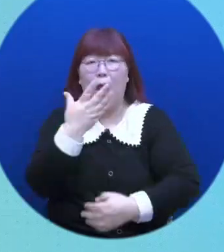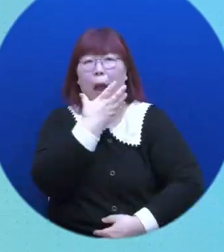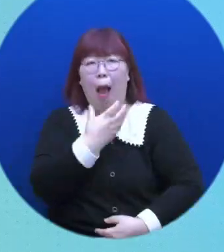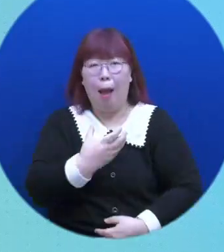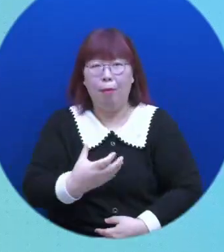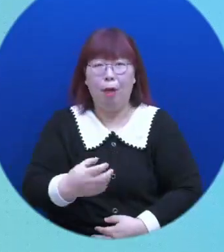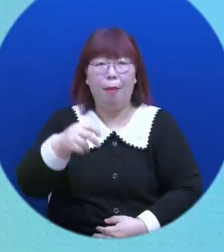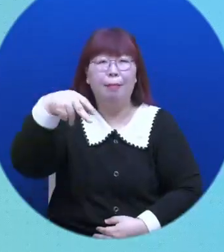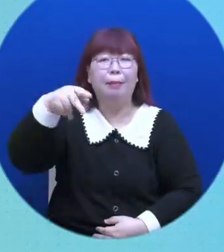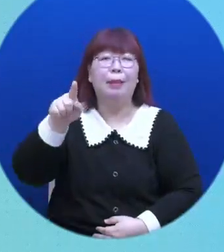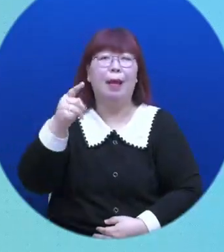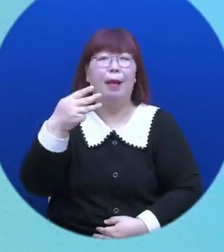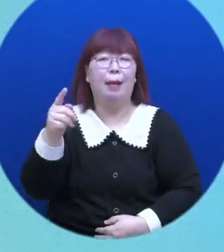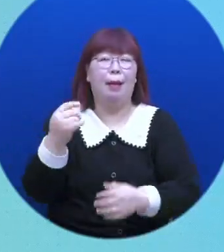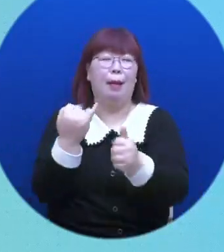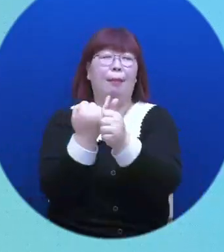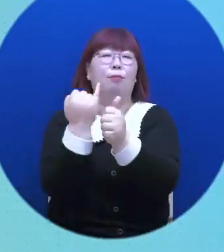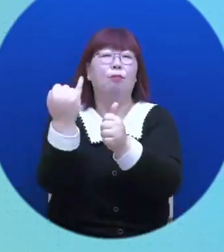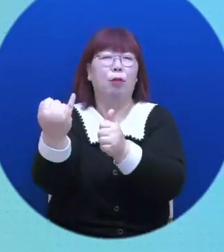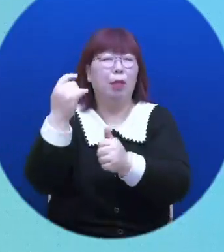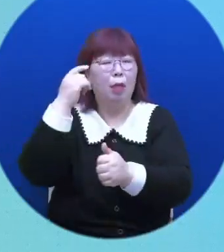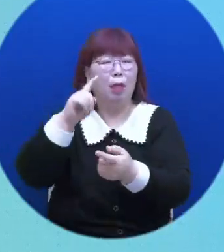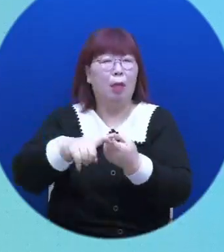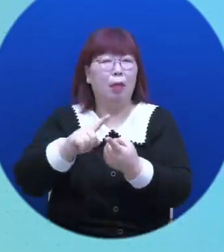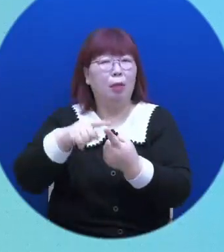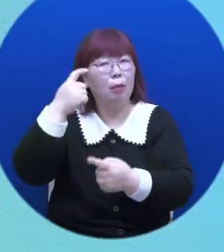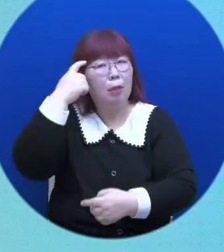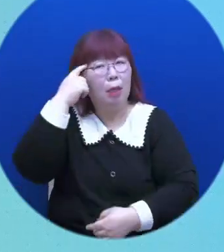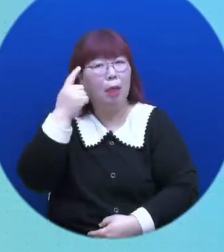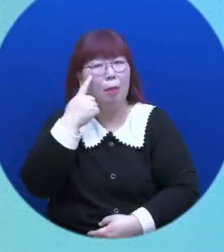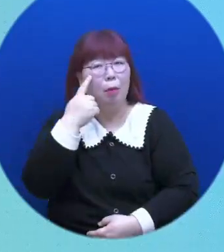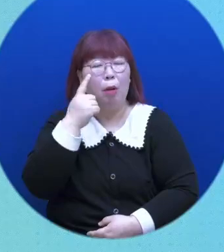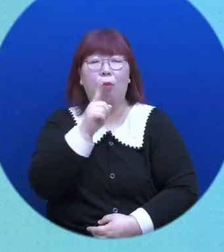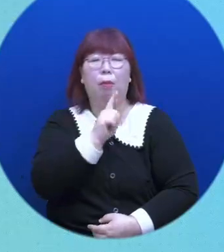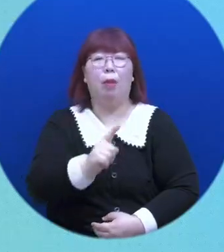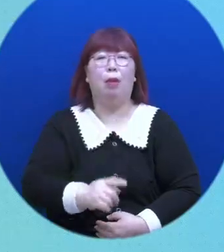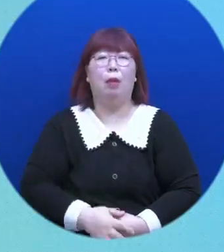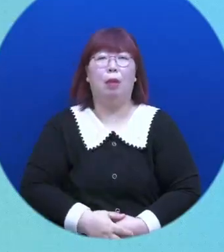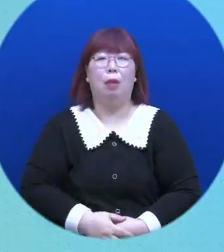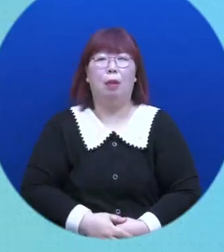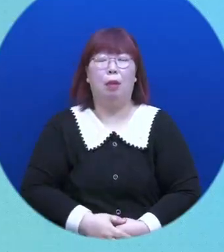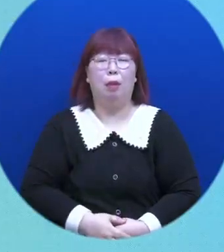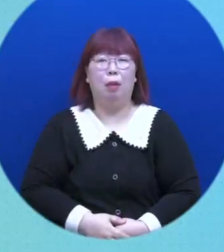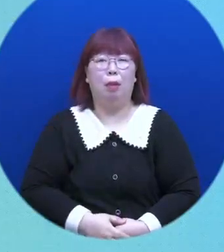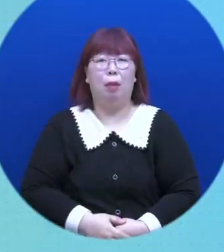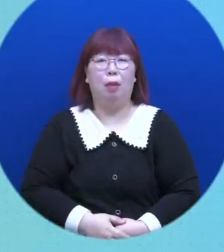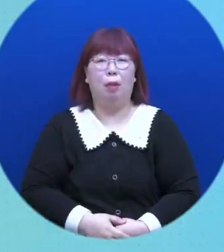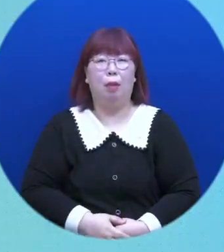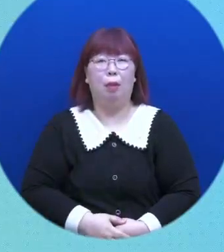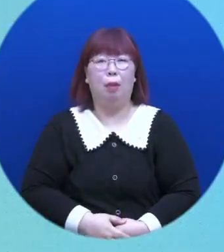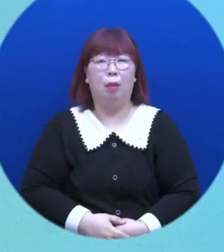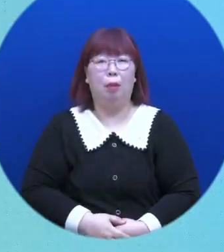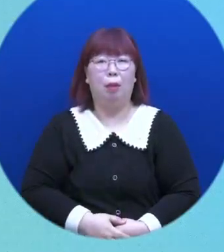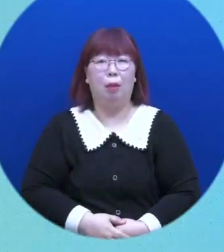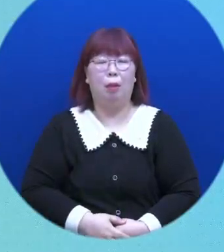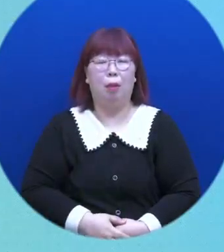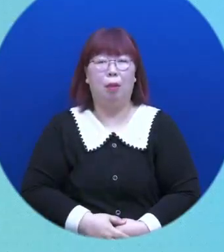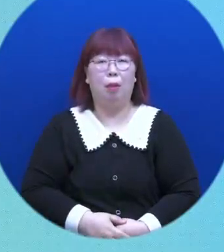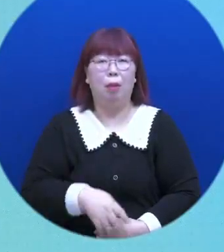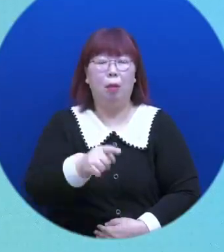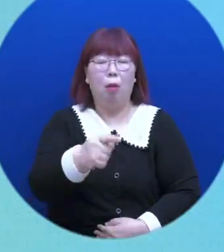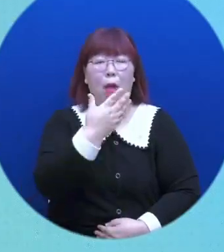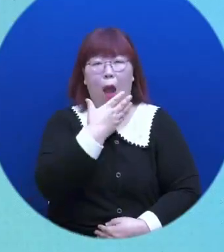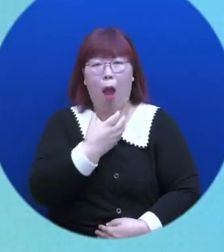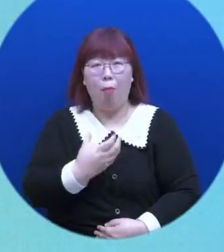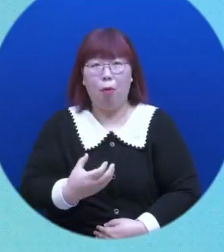아브라함과 사라를 생각하여 보라라고 바뀌어요. 자, 그렇다면 여기에 아브라함과